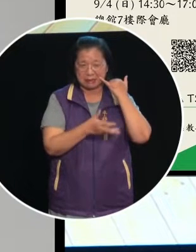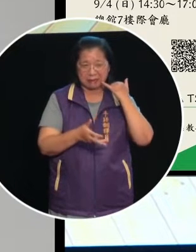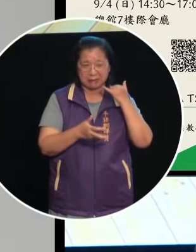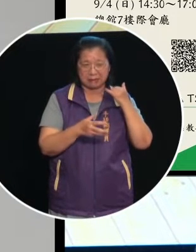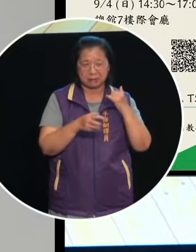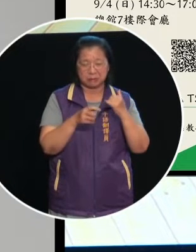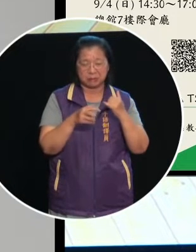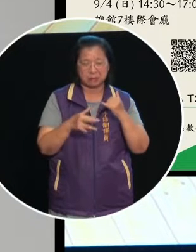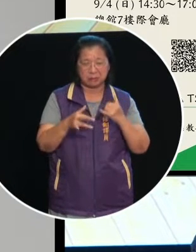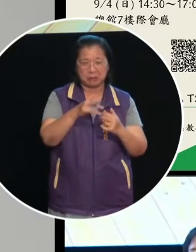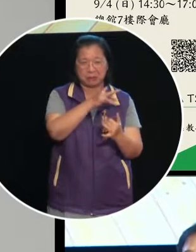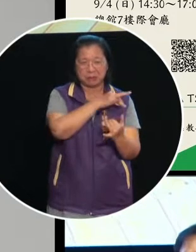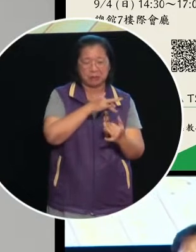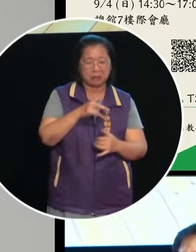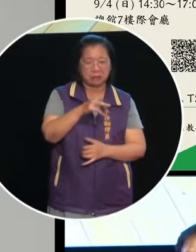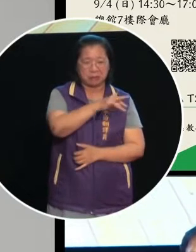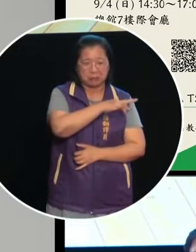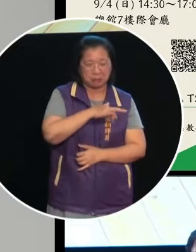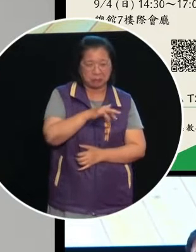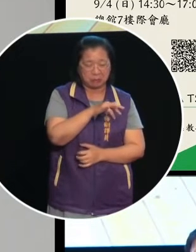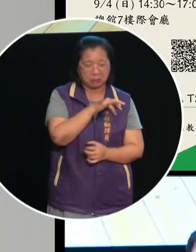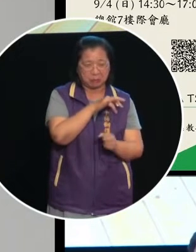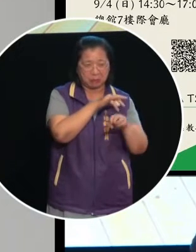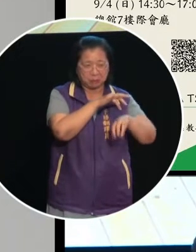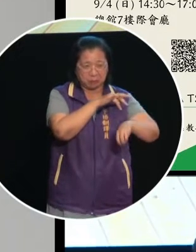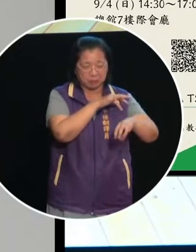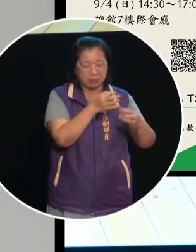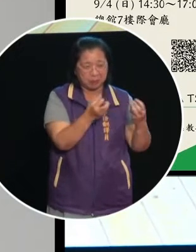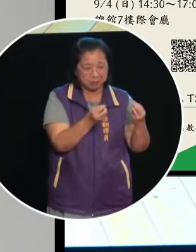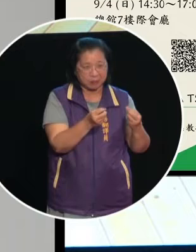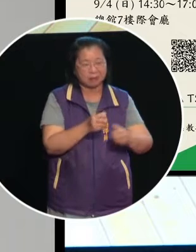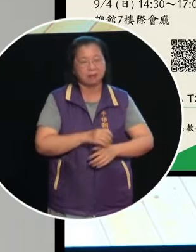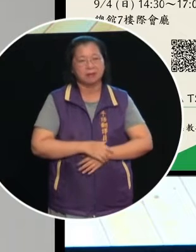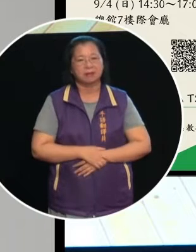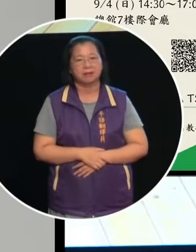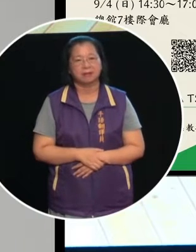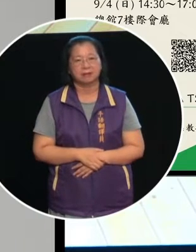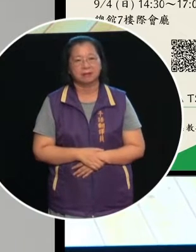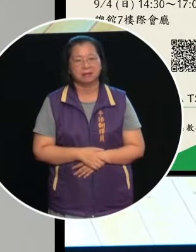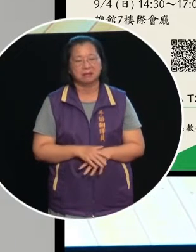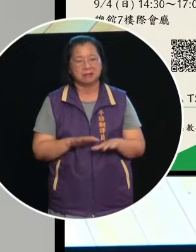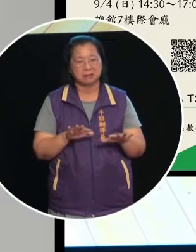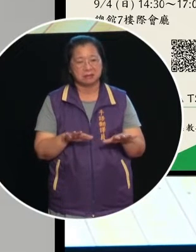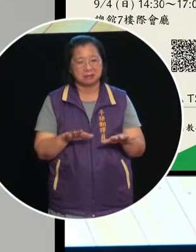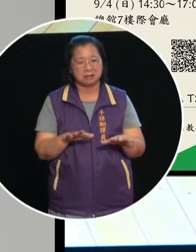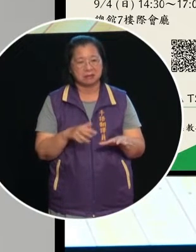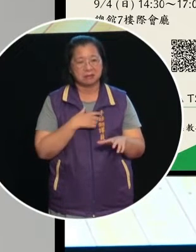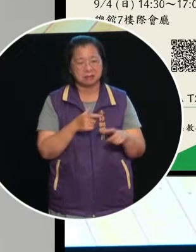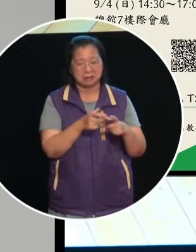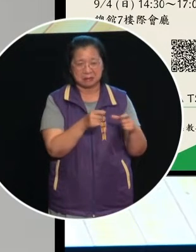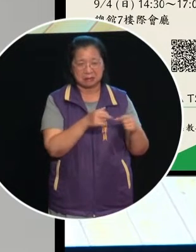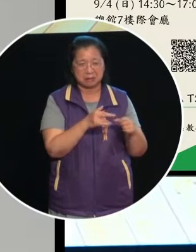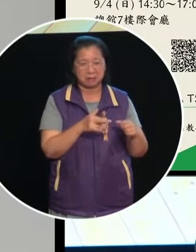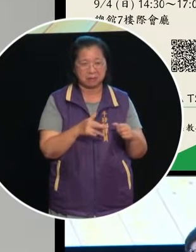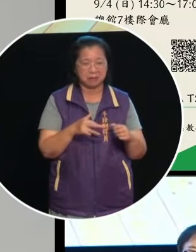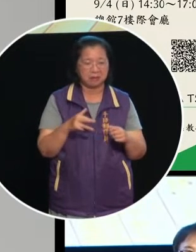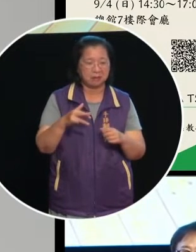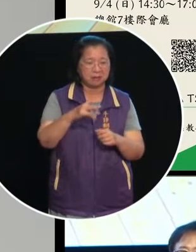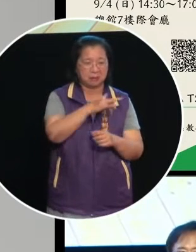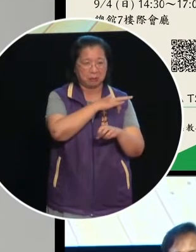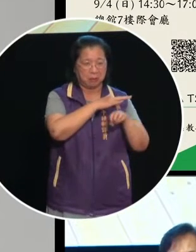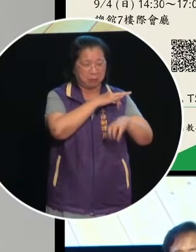是一种第三者的反应。不过这一次打过来日本，那我们日本上非常紧